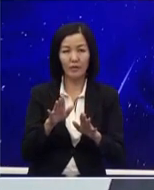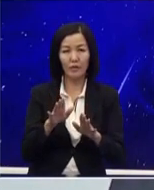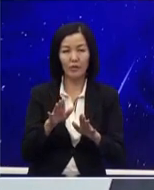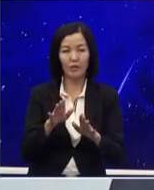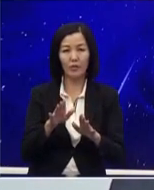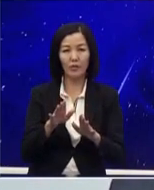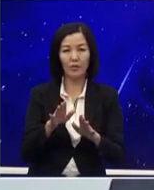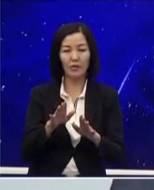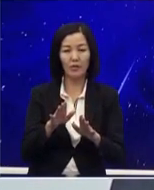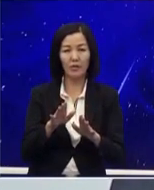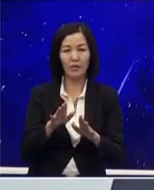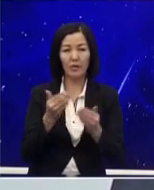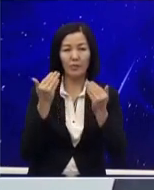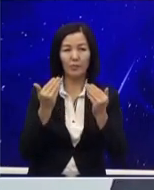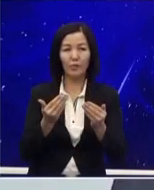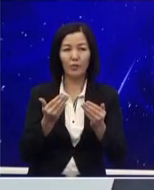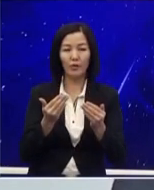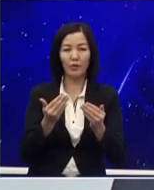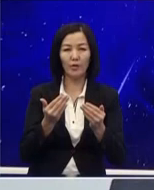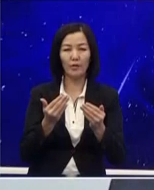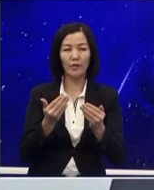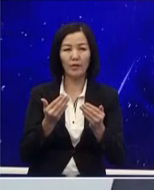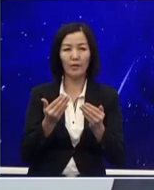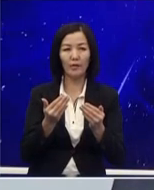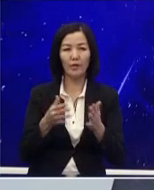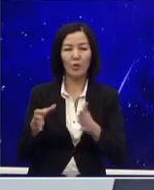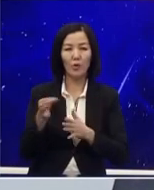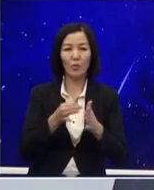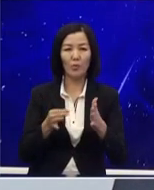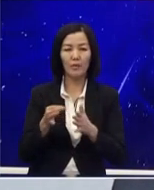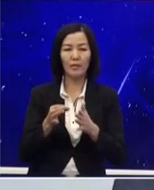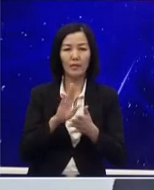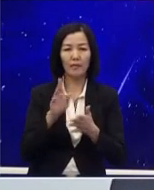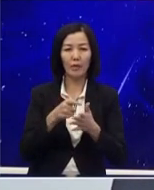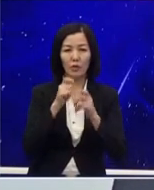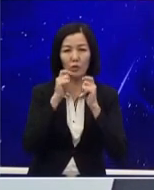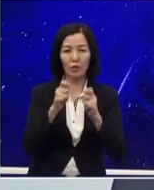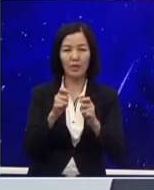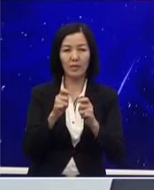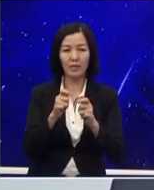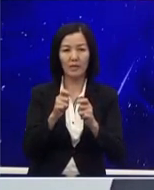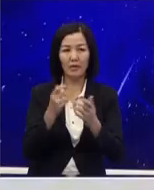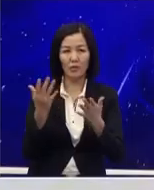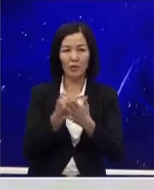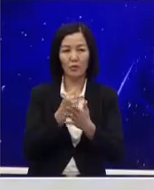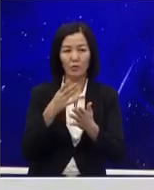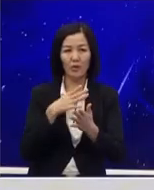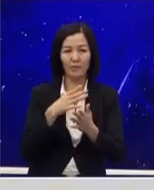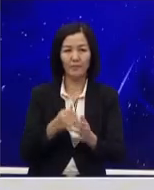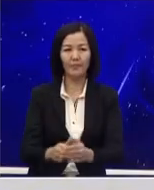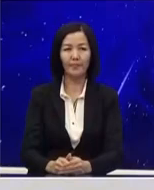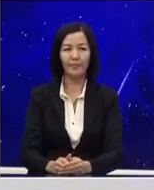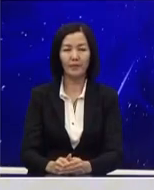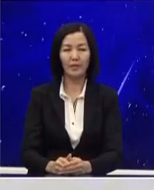ғой, кезі келетін. Менің бағыма осы облыстың бас жүлдесі осы орайда келіп отырған секілді.